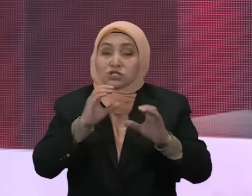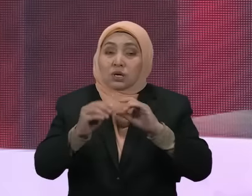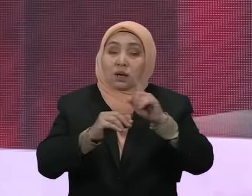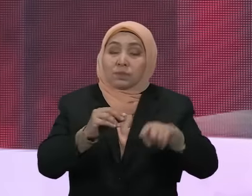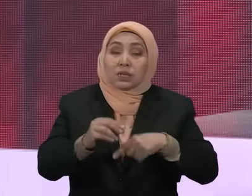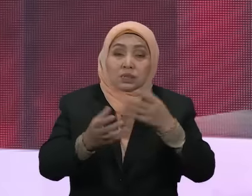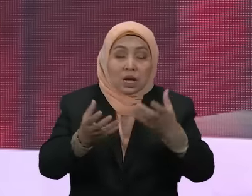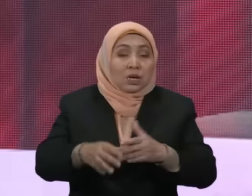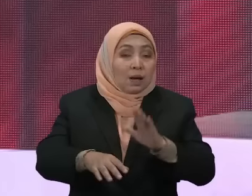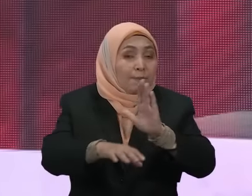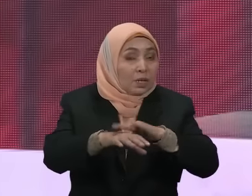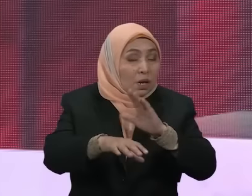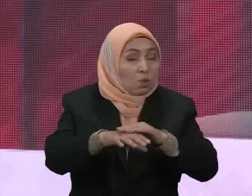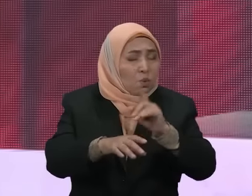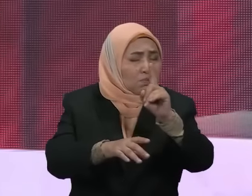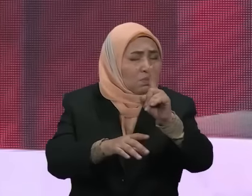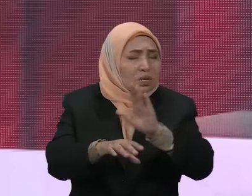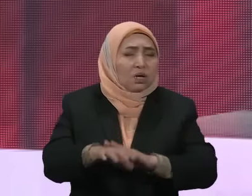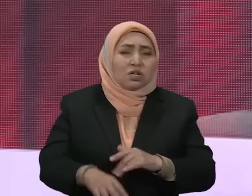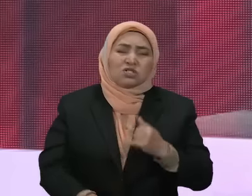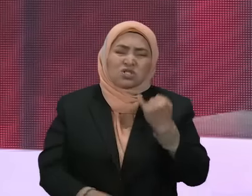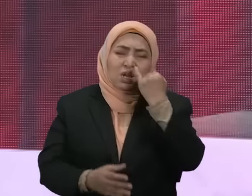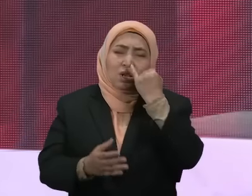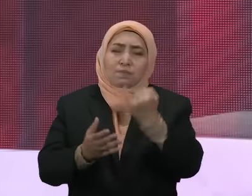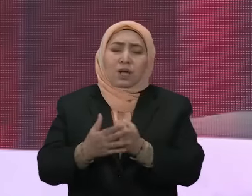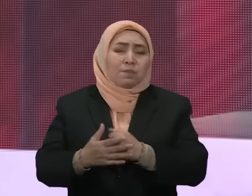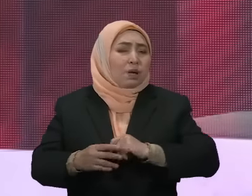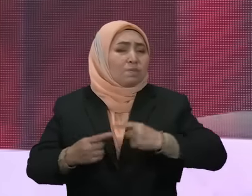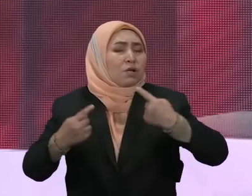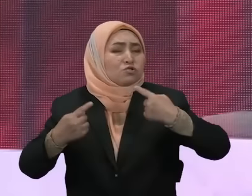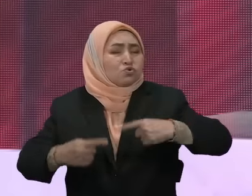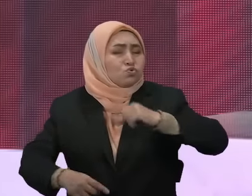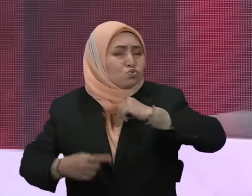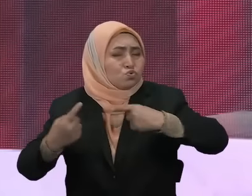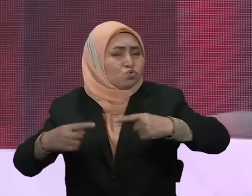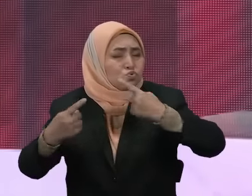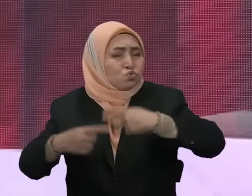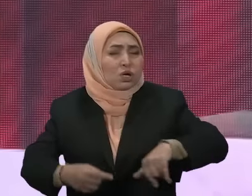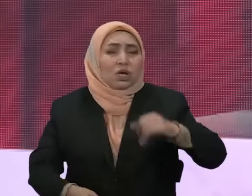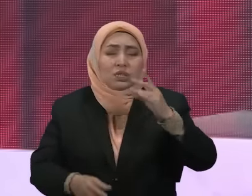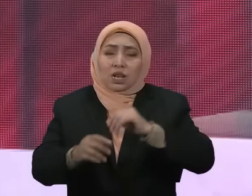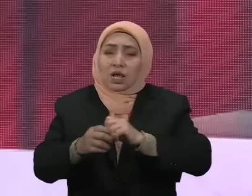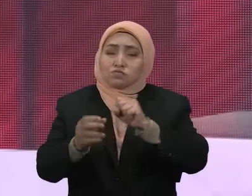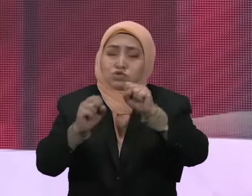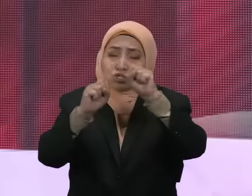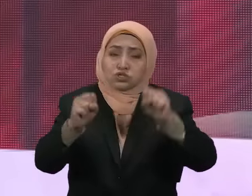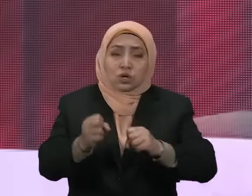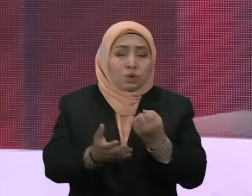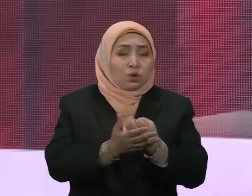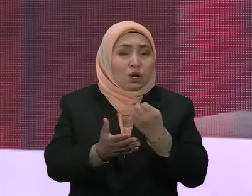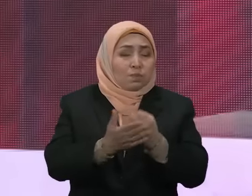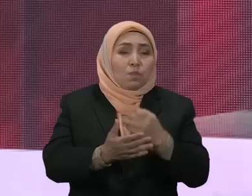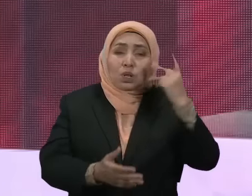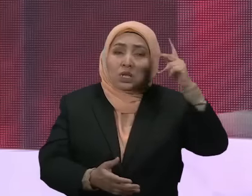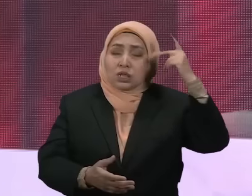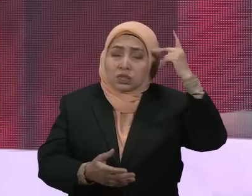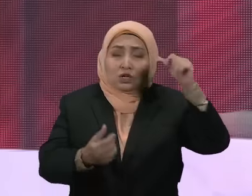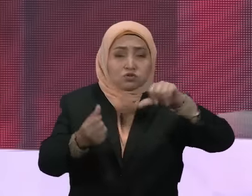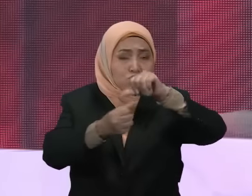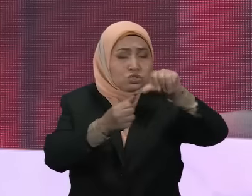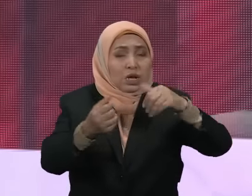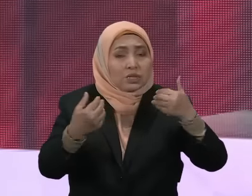nak menegur kepada kezaliman, kalau nak memperjuangkan keadilan yang berlaku dalam sistem ekonomi, dalam sistem politik, sosial yang